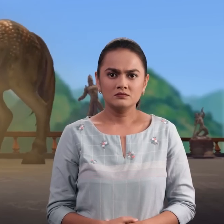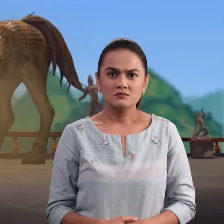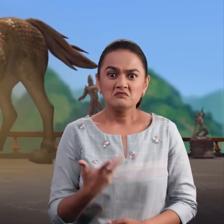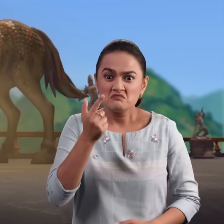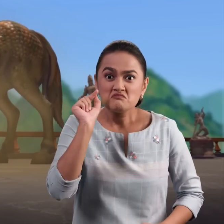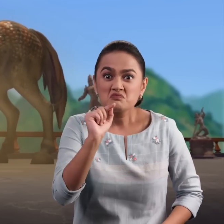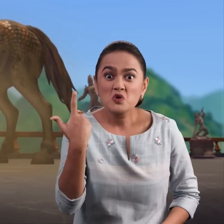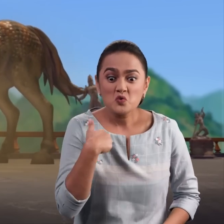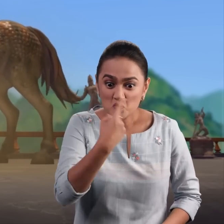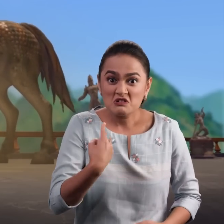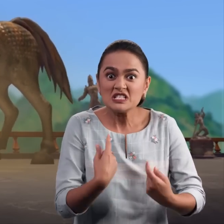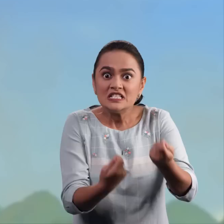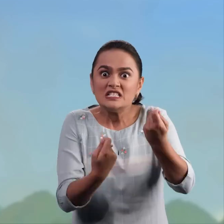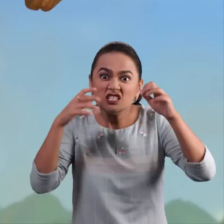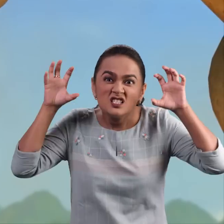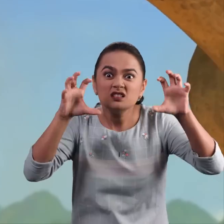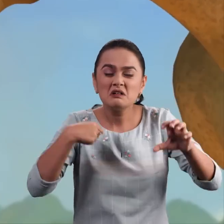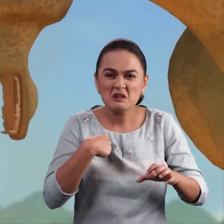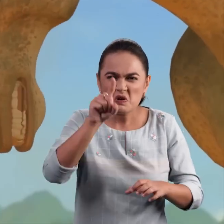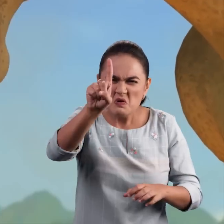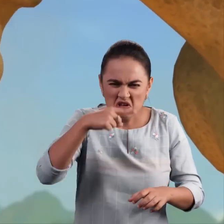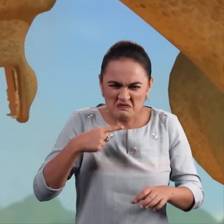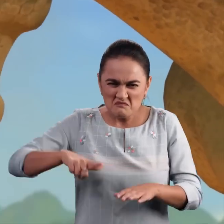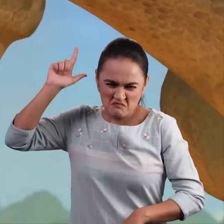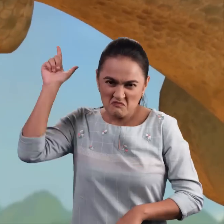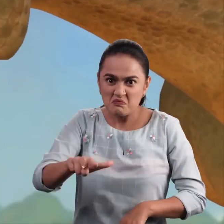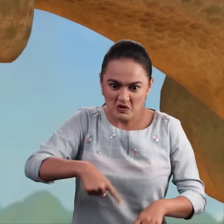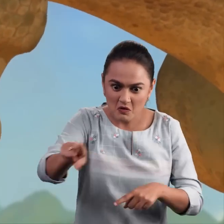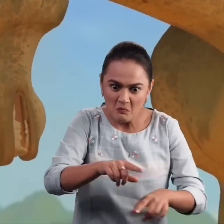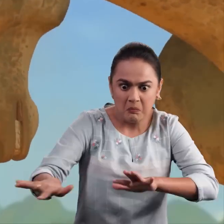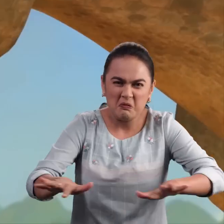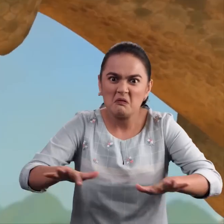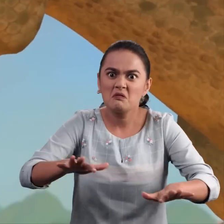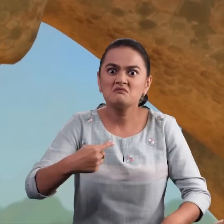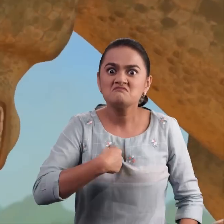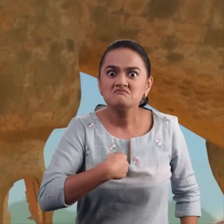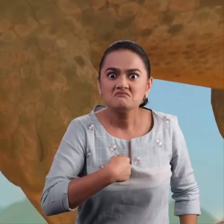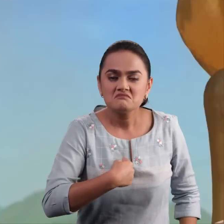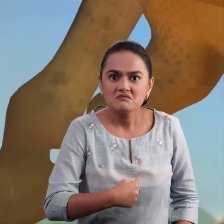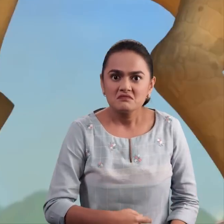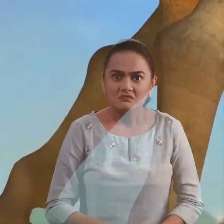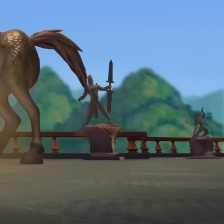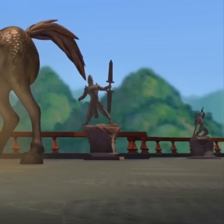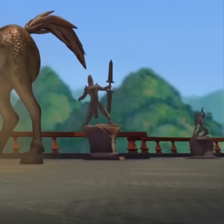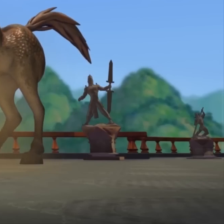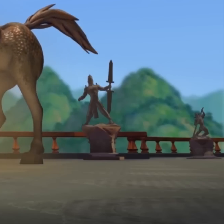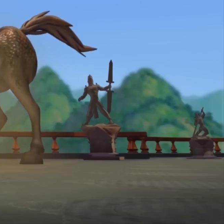क्योंकि मैं हूँ केशी और मेरे पैरों तले धरती कांप उठती है।